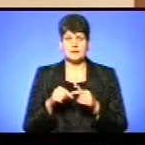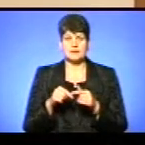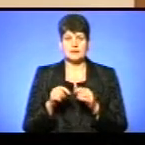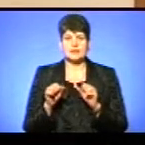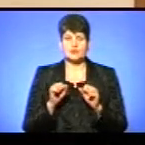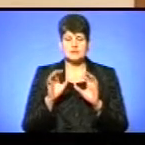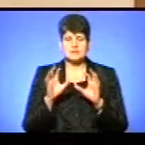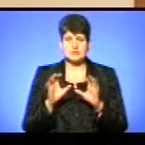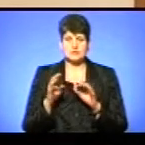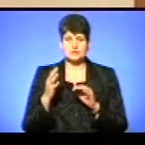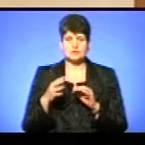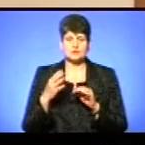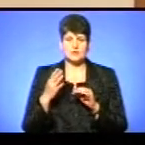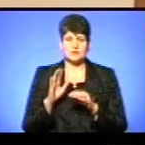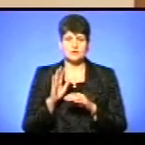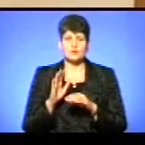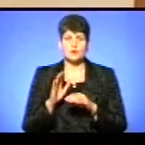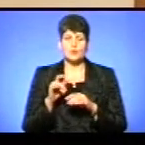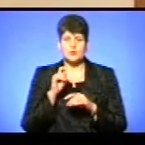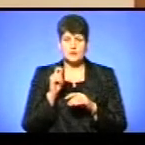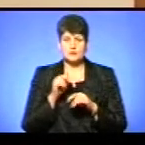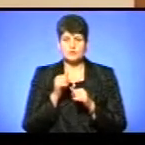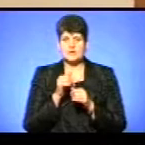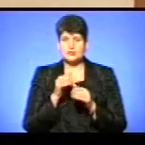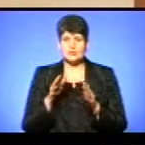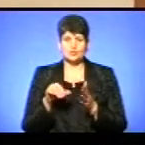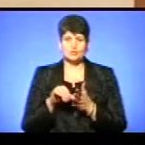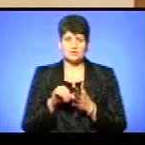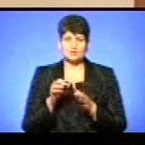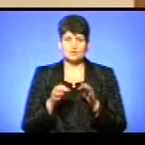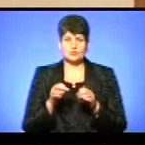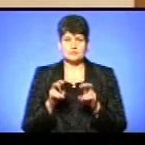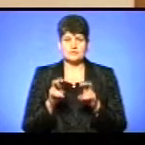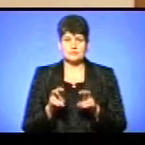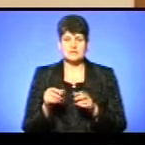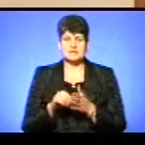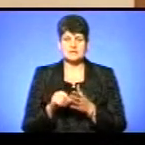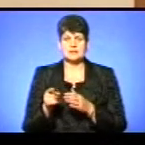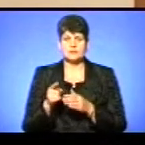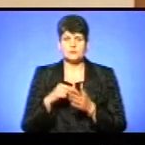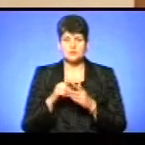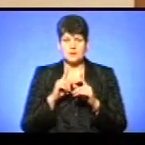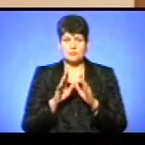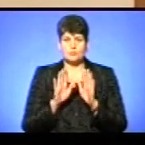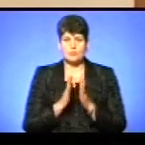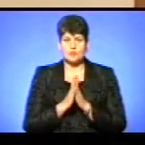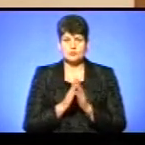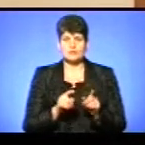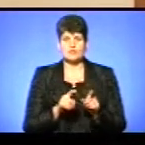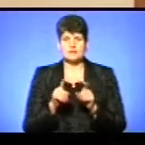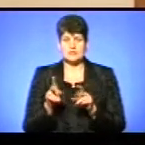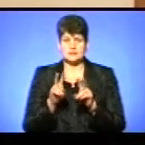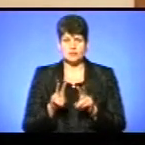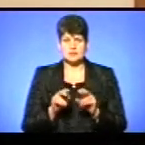Керуючись статтею 44 КАС України в зв'язку з неможливістю участі в судовому засіданні представника Тернопільської міської ради, просимо відкласти розгляд справи